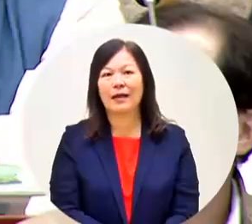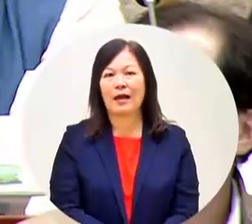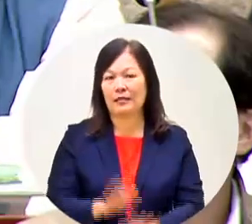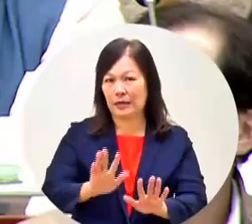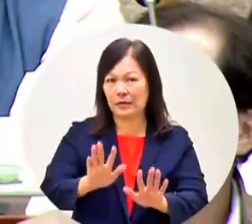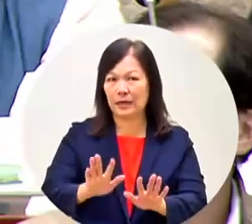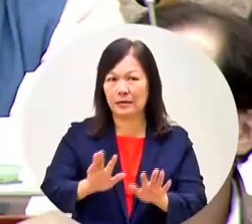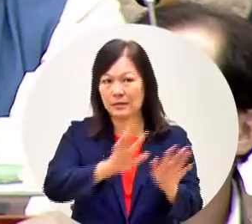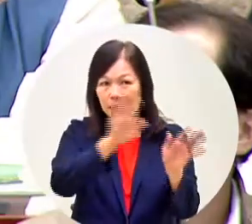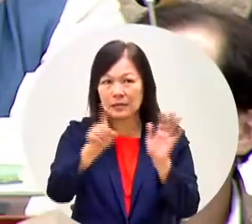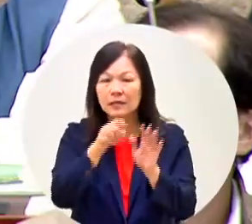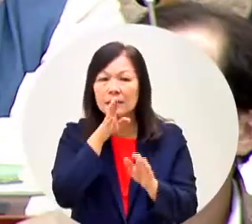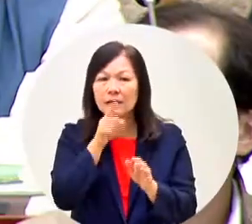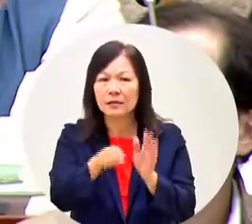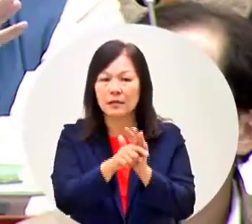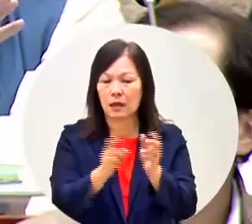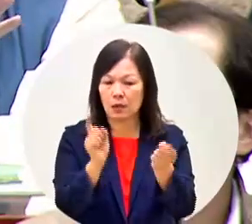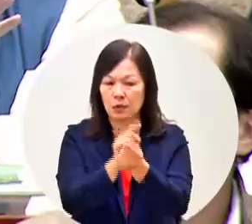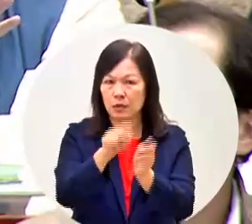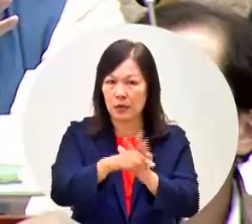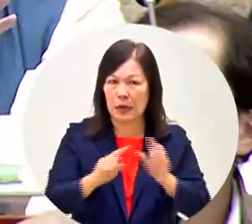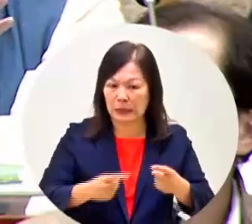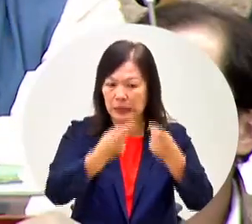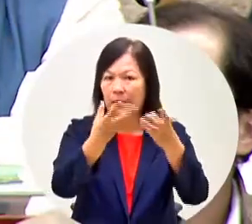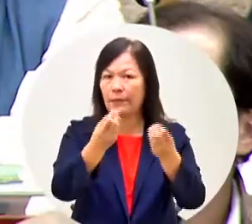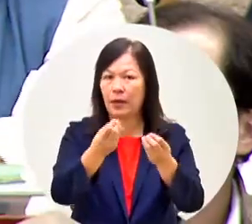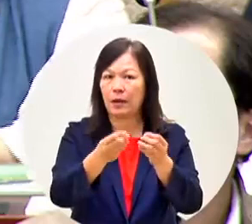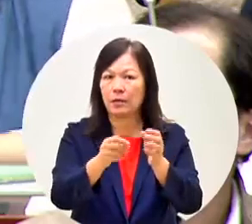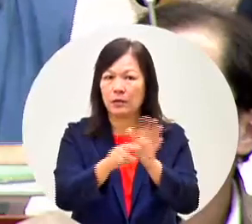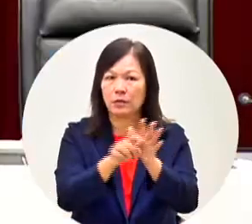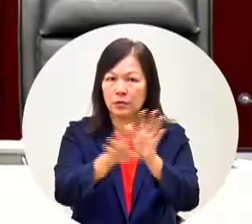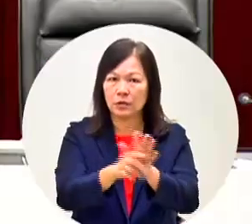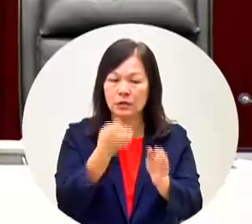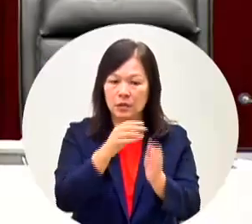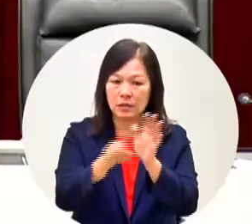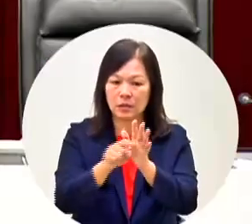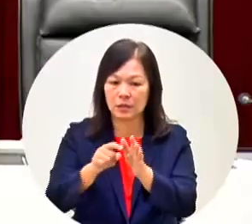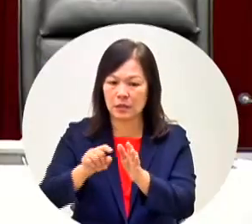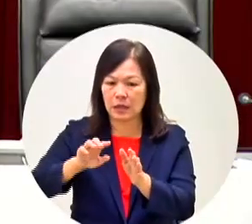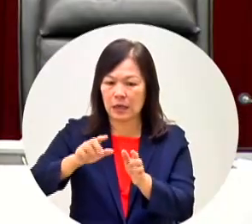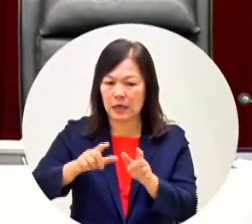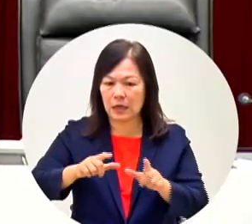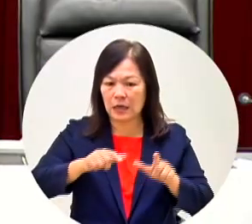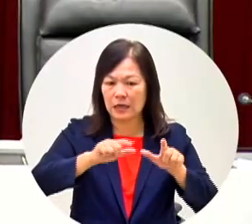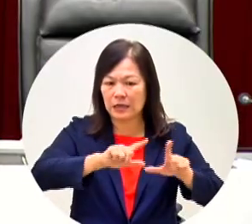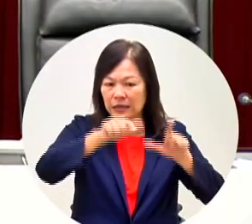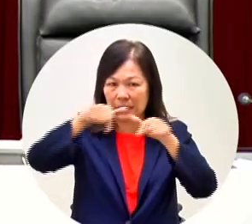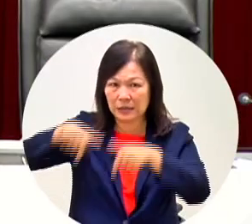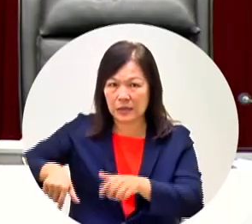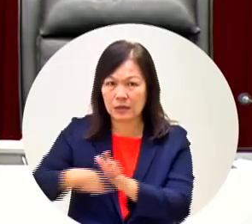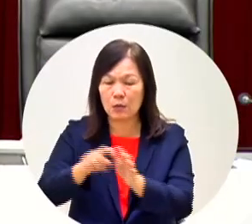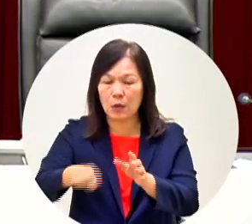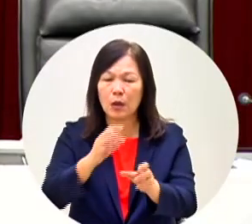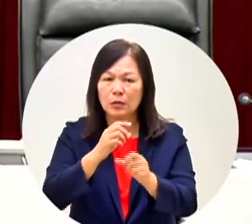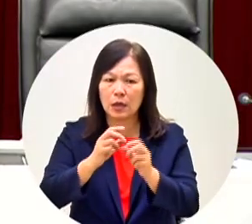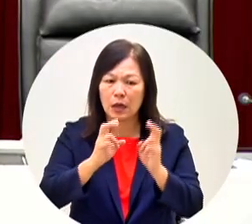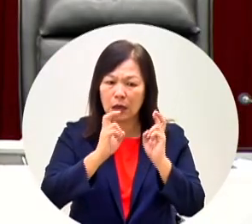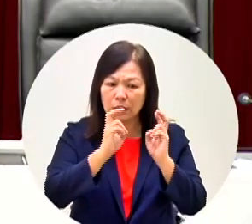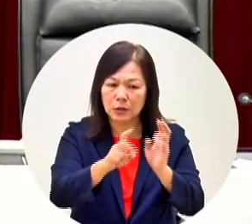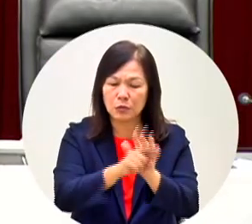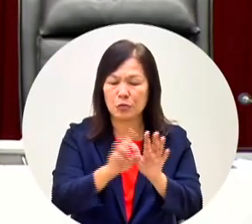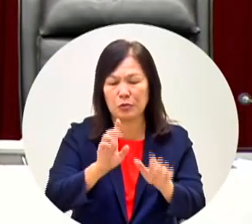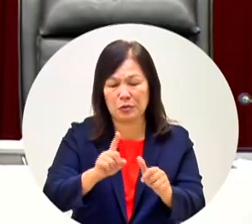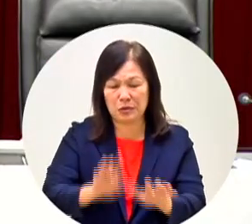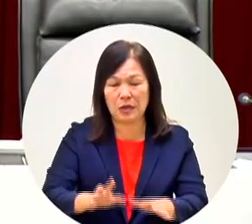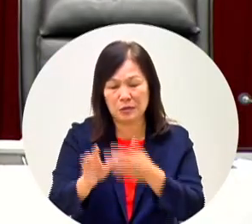分是属于那个西宁港线跟东宁港线。 无啦，车体今麦在冲上头了。 今麦在做测试。 哦，在做测试。 做测试，就是说它